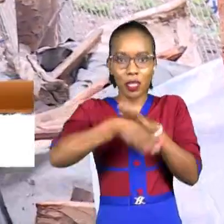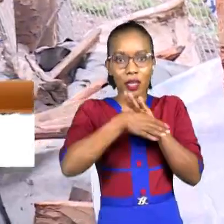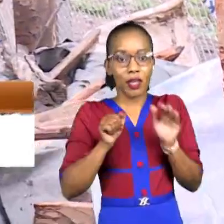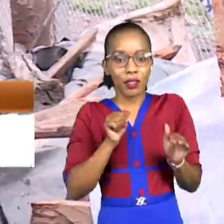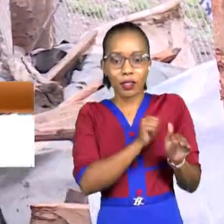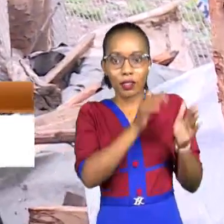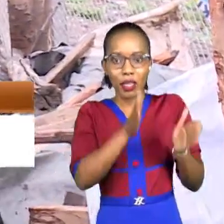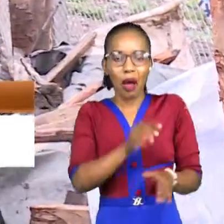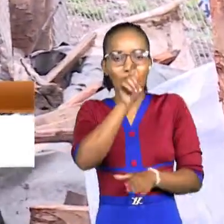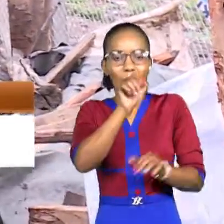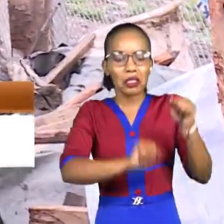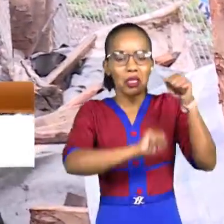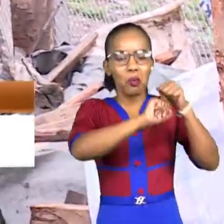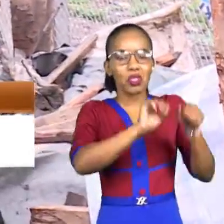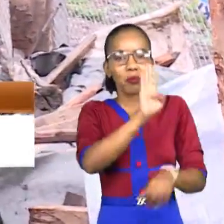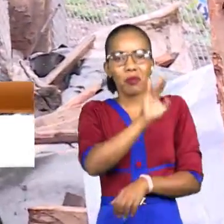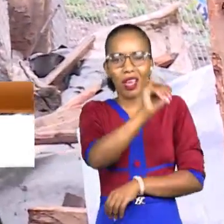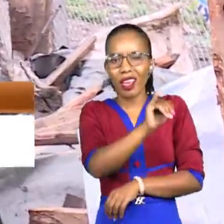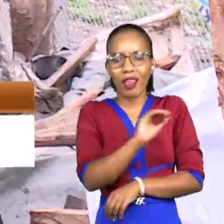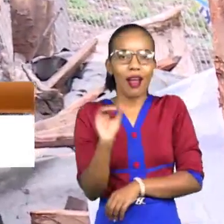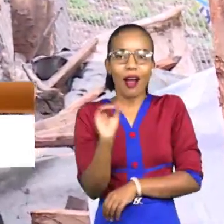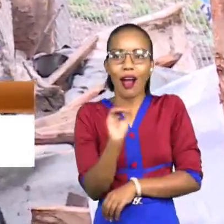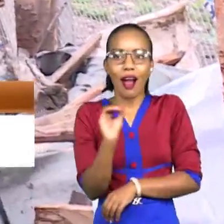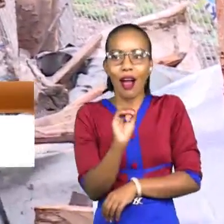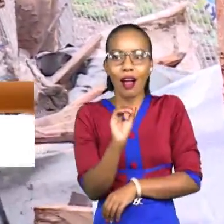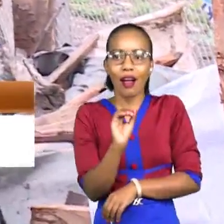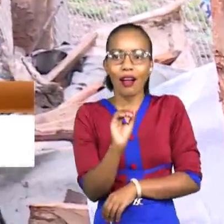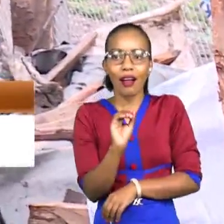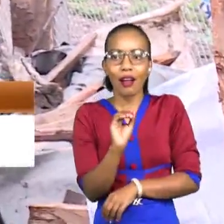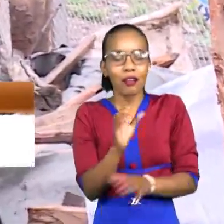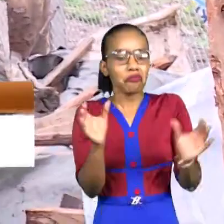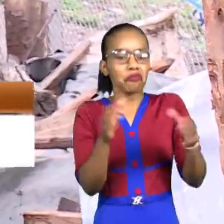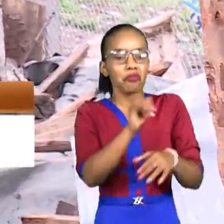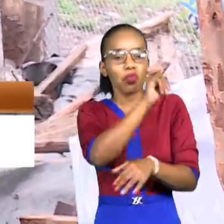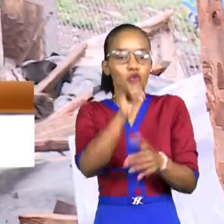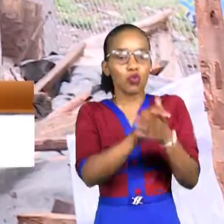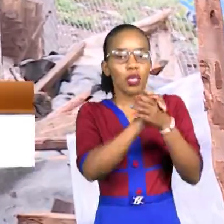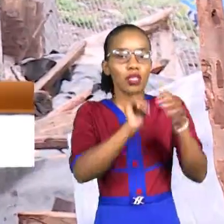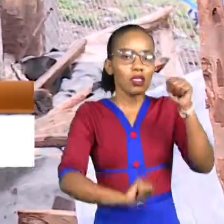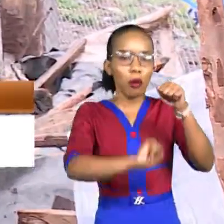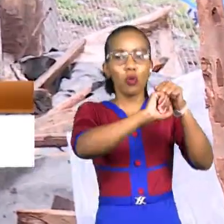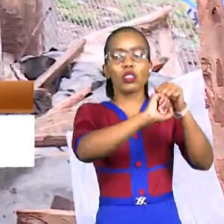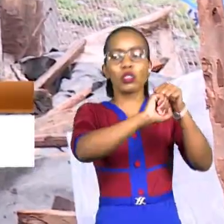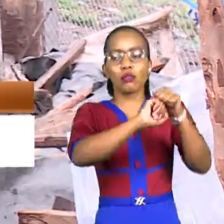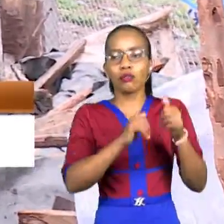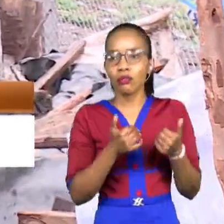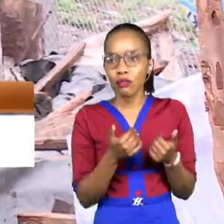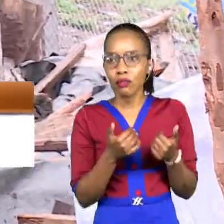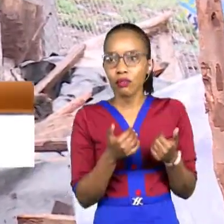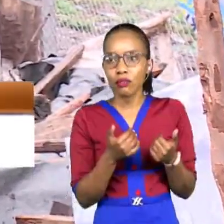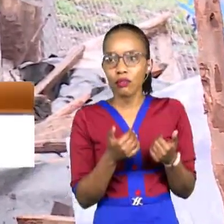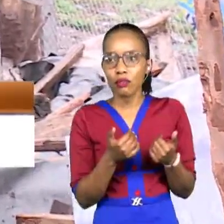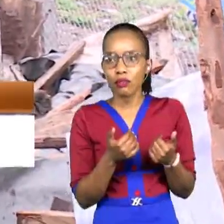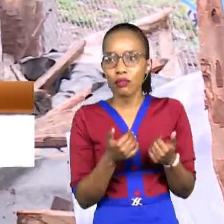Sio lazima support hii kitu ndio wa. Sio lazima akuwa na support hii chama. Ati anafanya against the chama vile inataka, ati